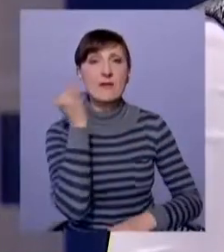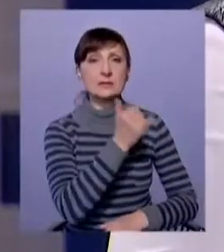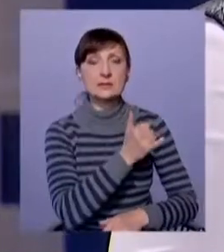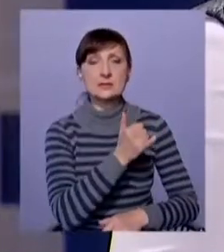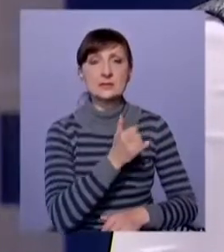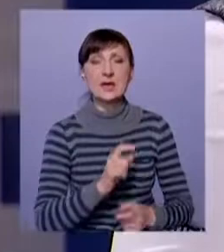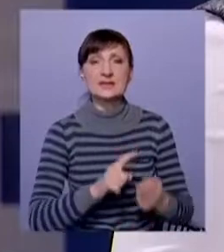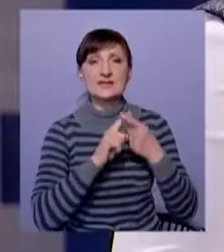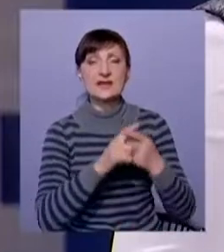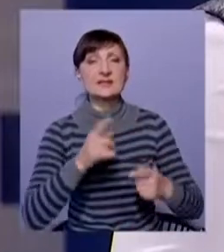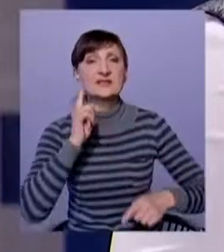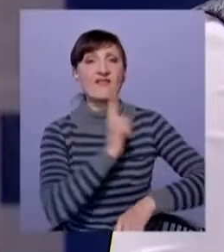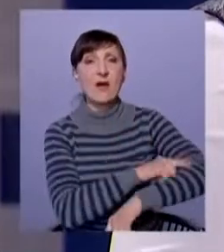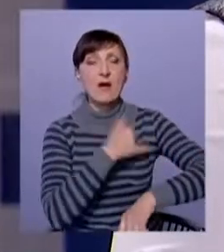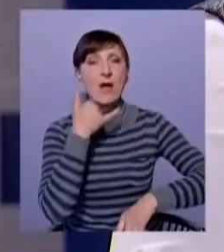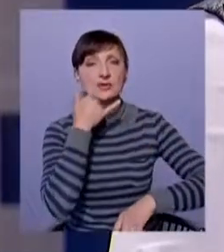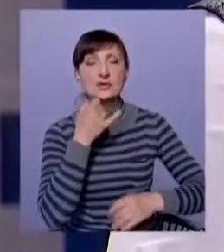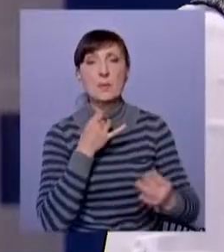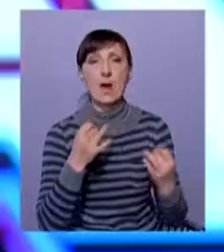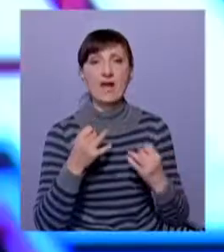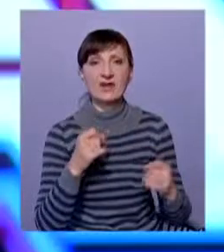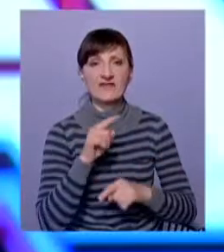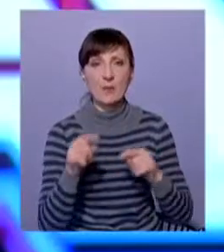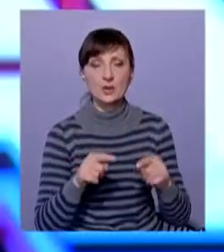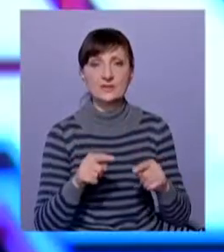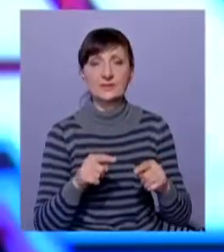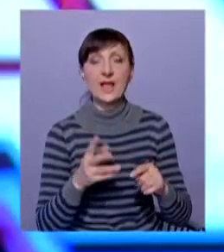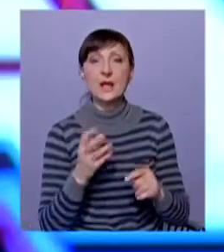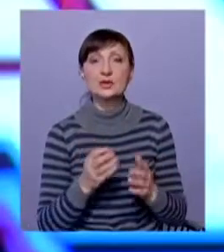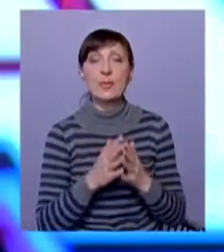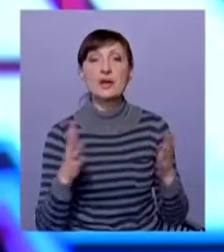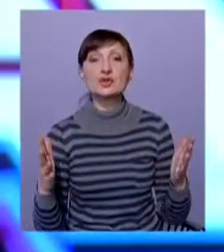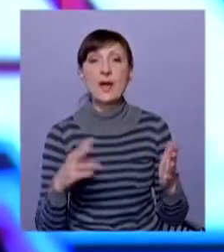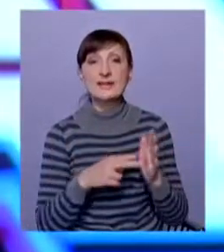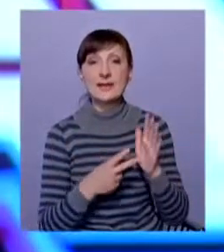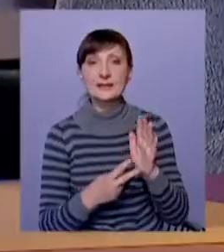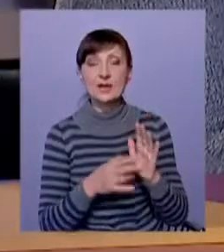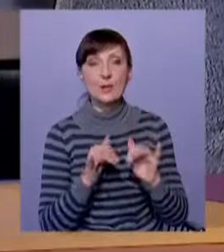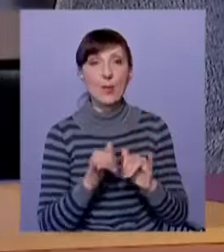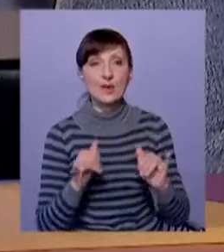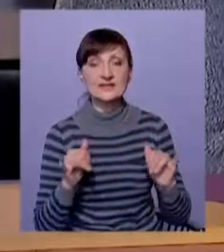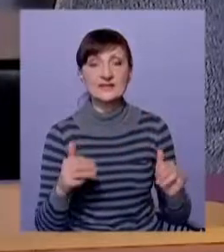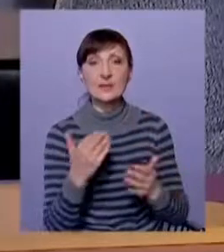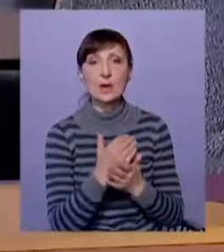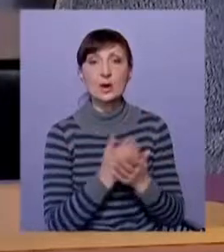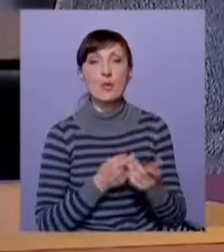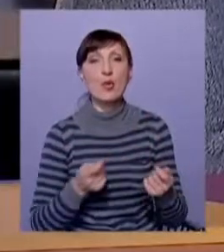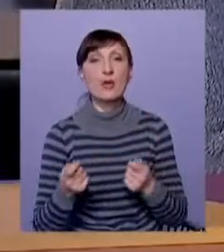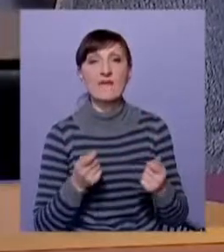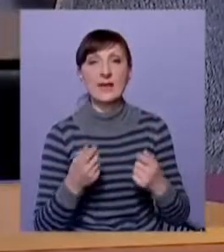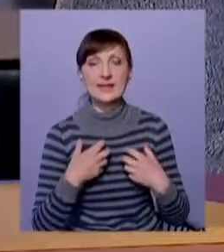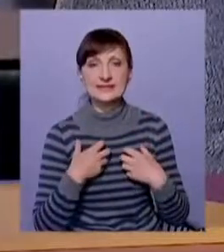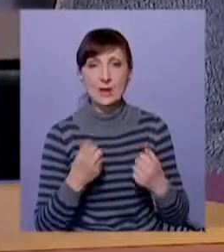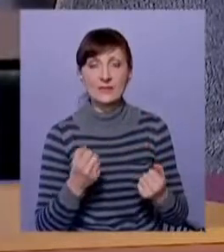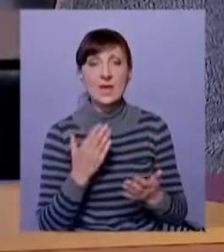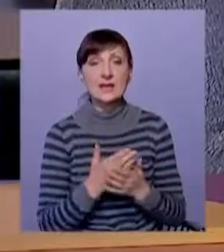может связаться с врачом, переговорить какие-то моменты. Кроме этого, большая задача поставлена по развитию программы управления здоровьем. То есть